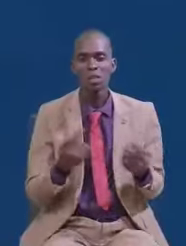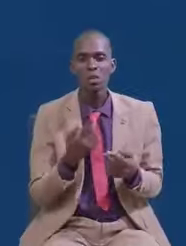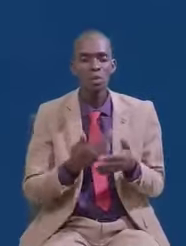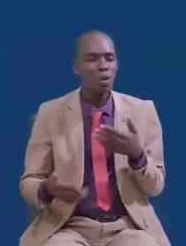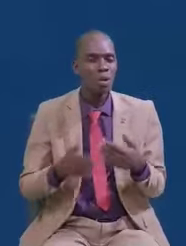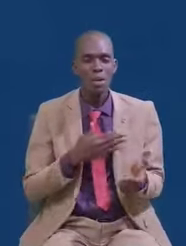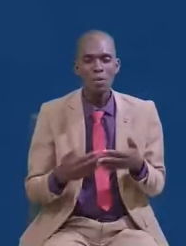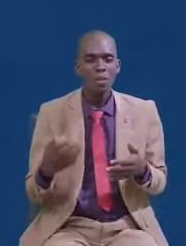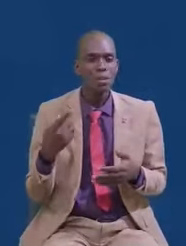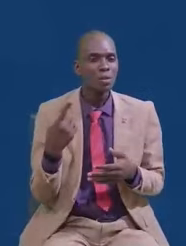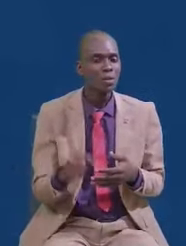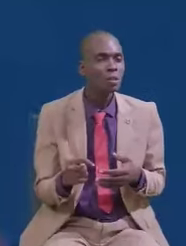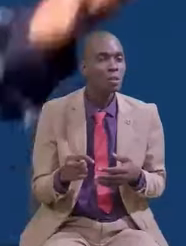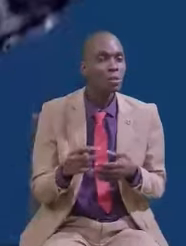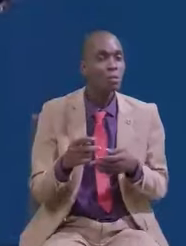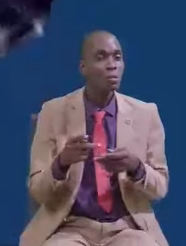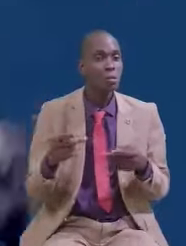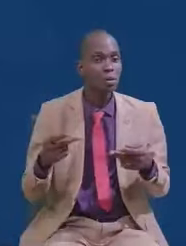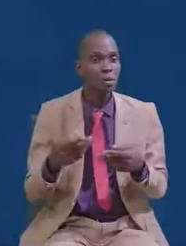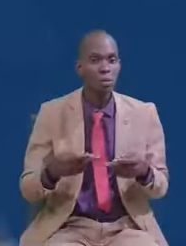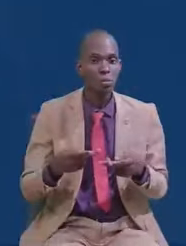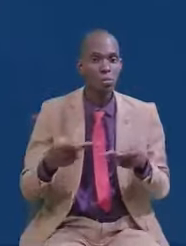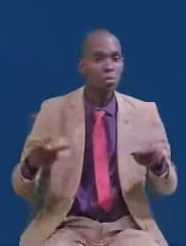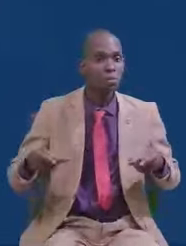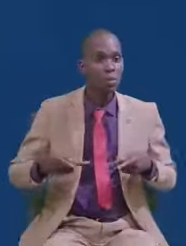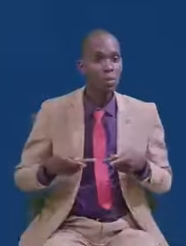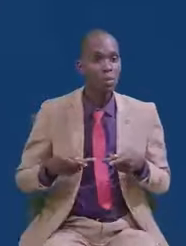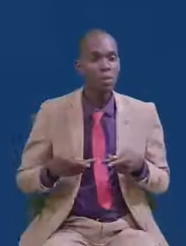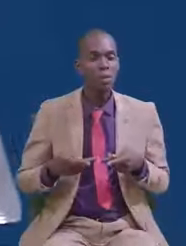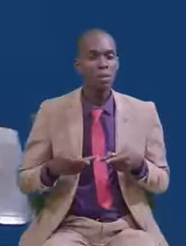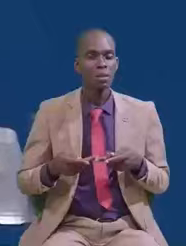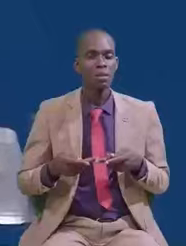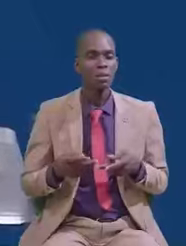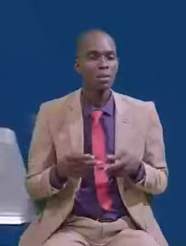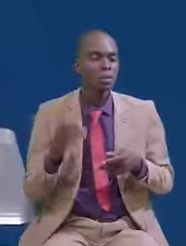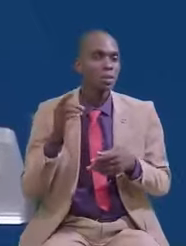l'étiquette, quelle que soit la grandeur,